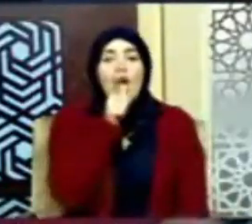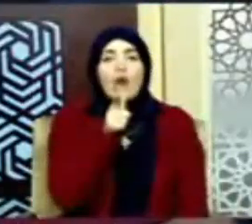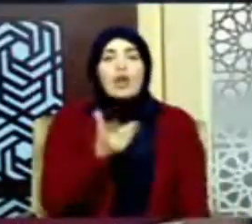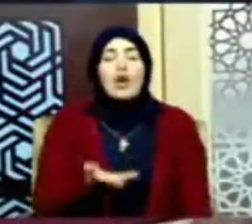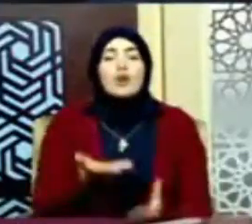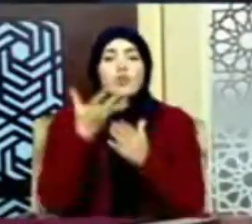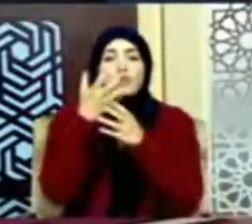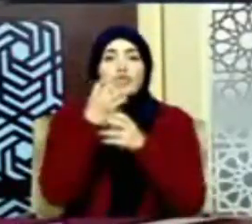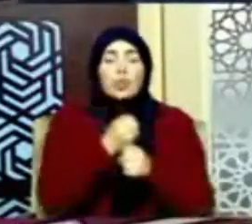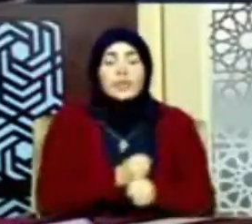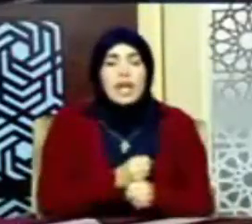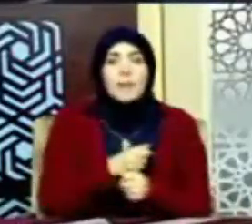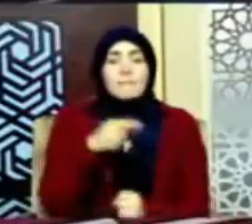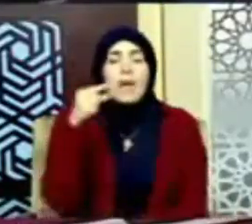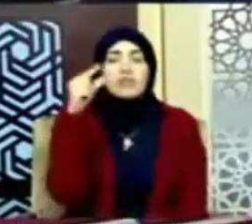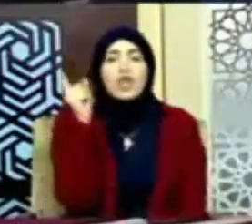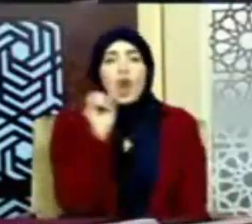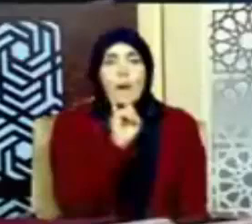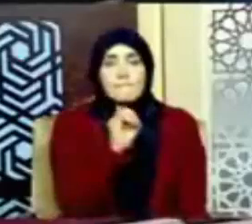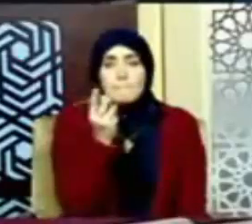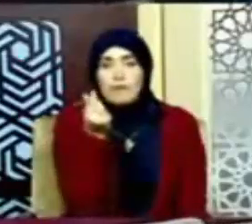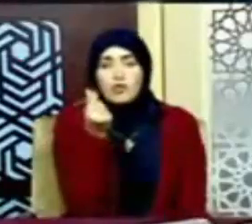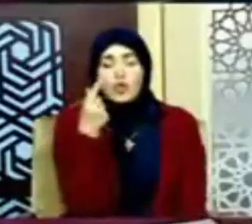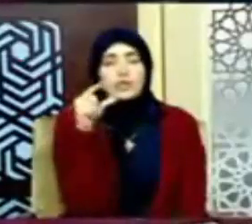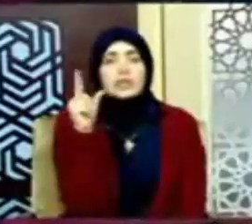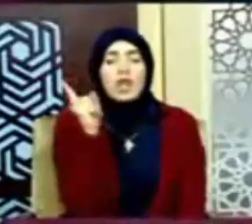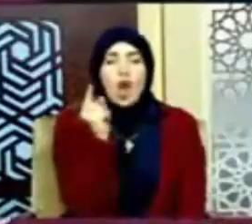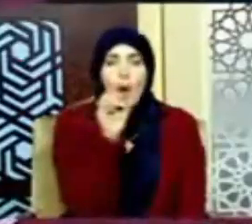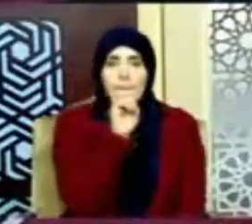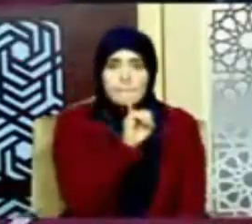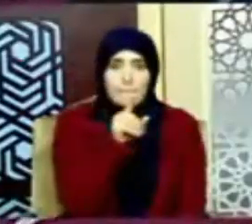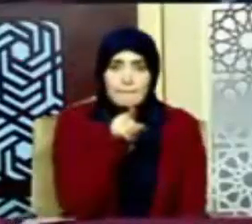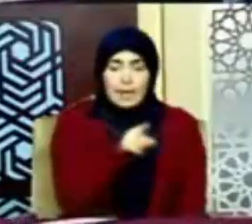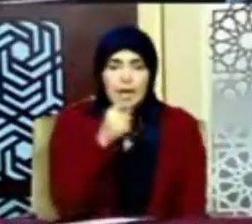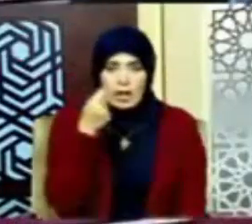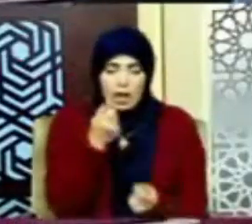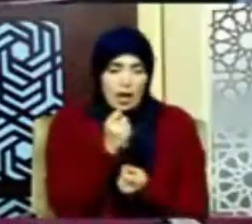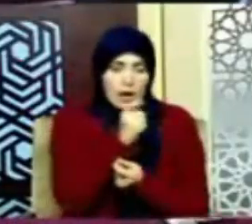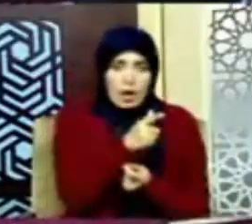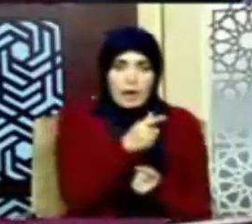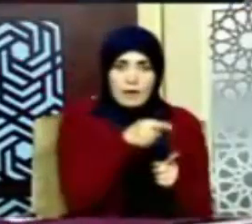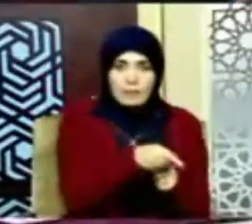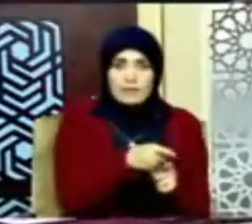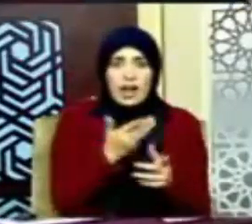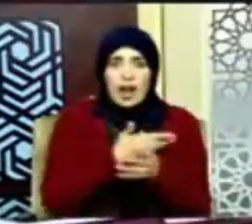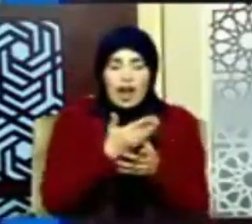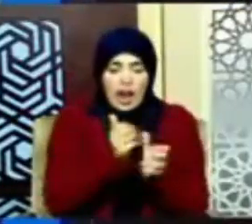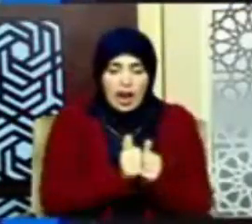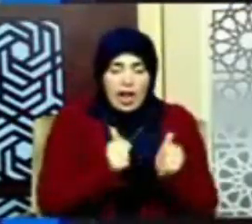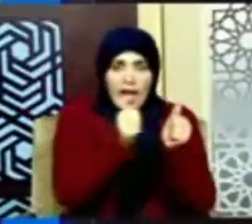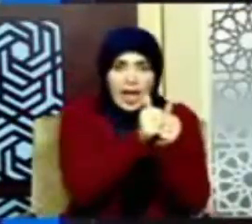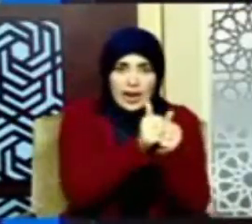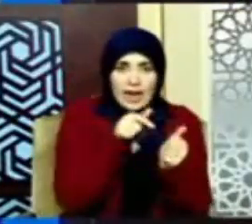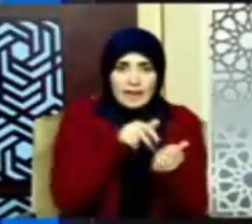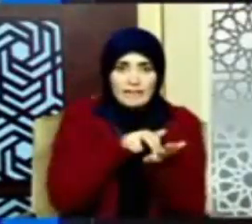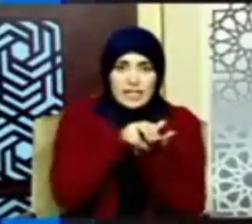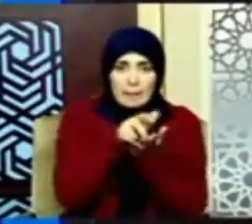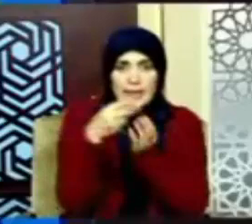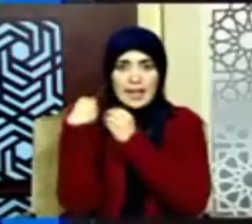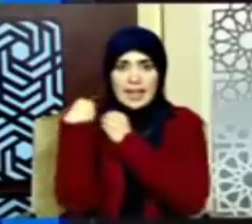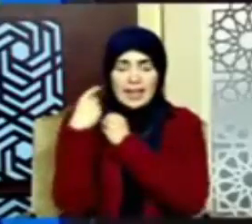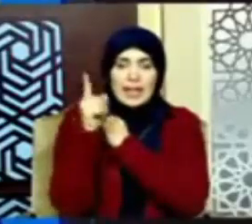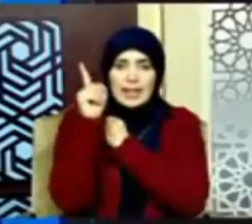ودرهم تنفق على أهلك فهو في سبيل الله، فمن أعلى درجات الإنفاق ما تنفق على